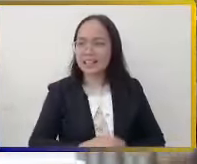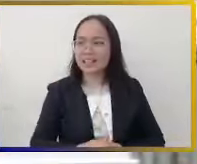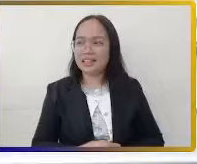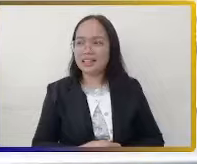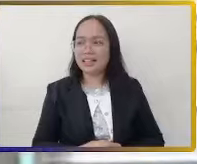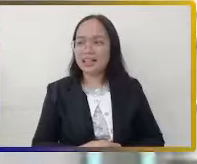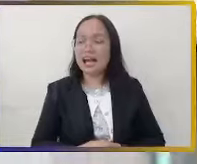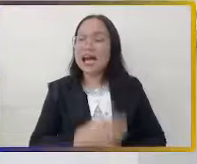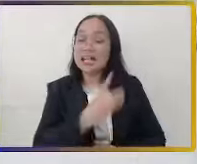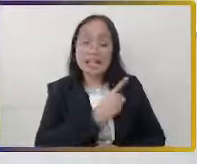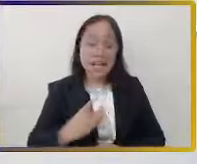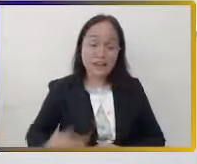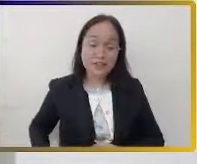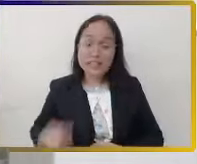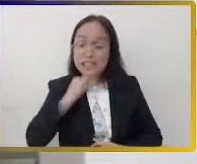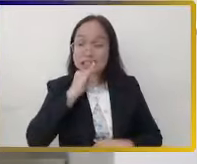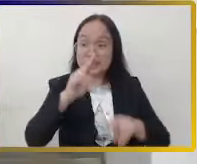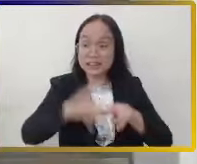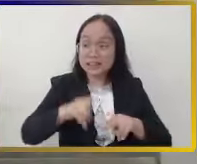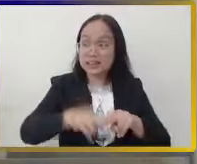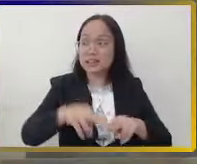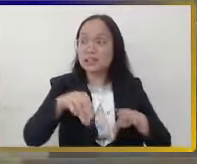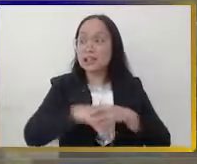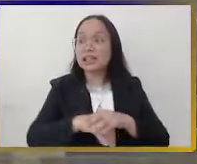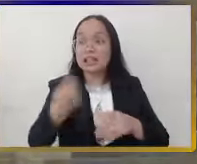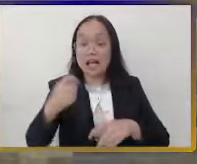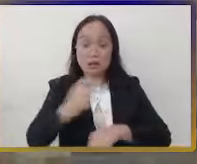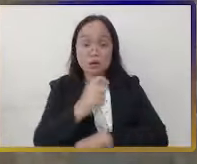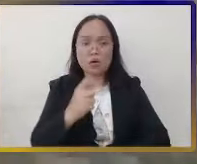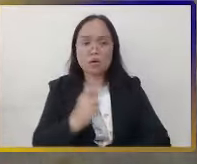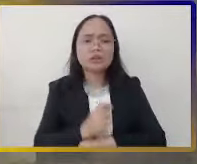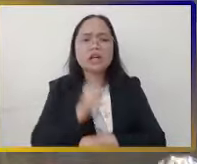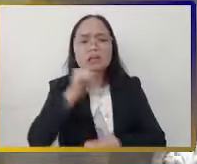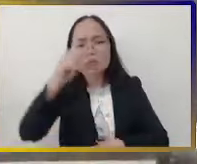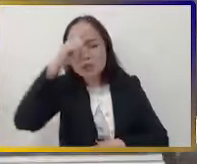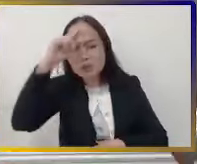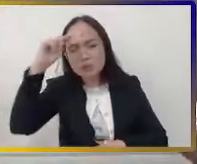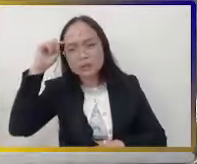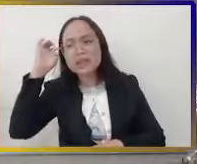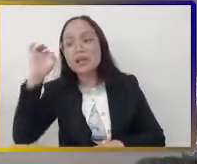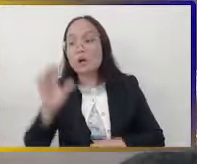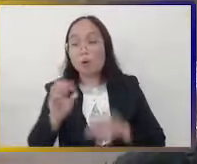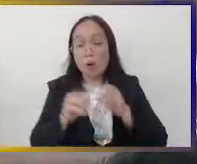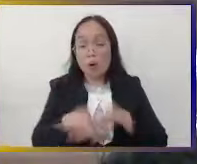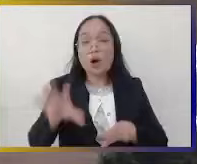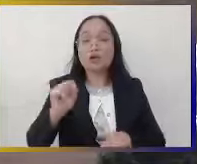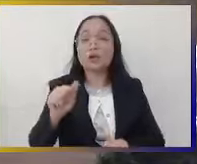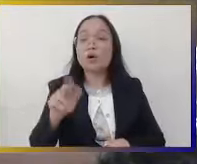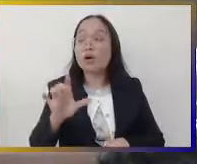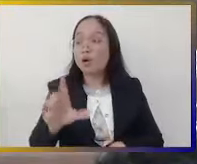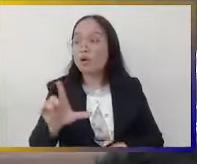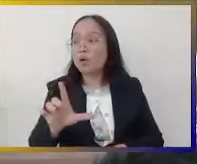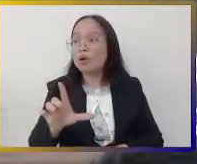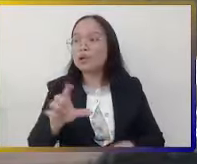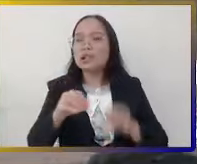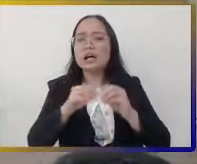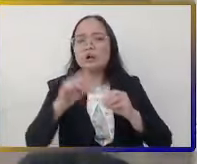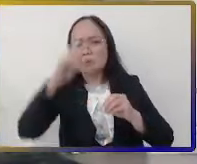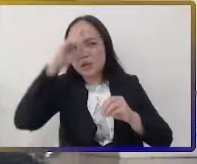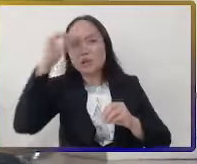Si David ay nakaupo na sa trono, mga kapatid, hindi sapagkat nawala si Saul, hindi sapagkat inanoint